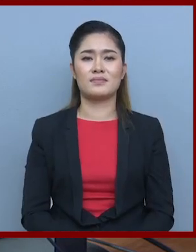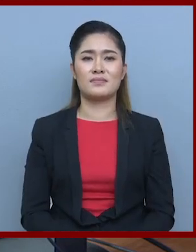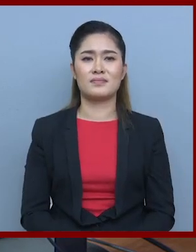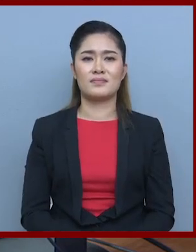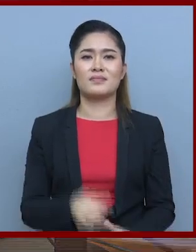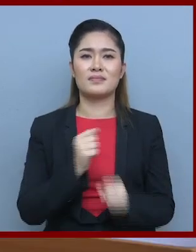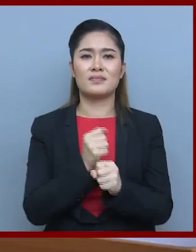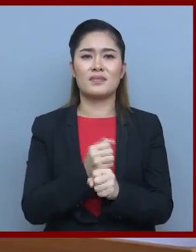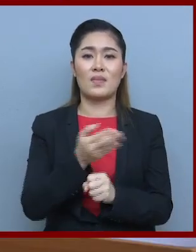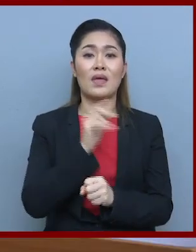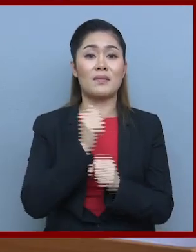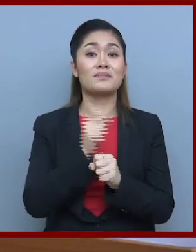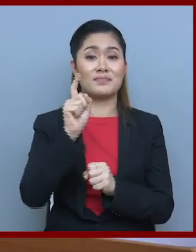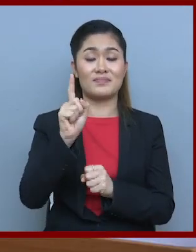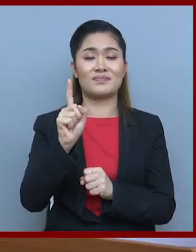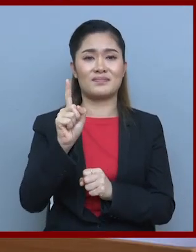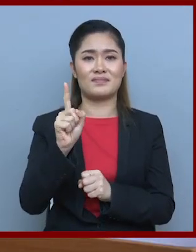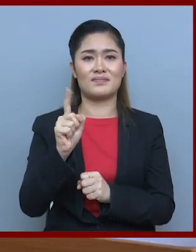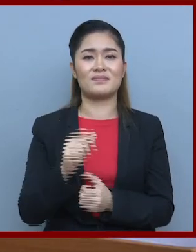ก็ทำมาก่อน1ตัว